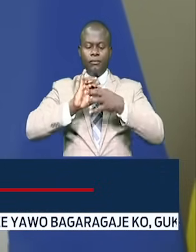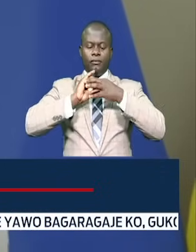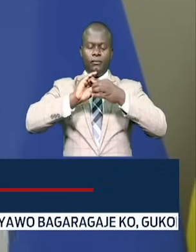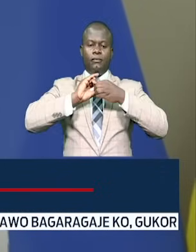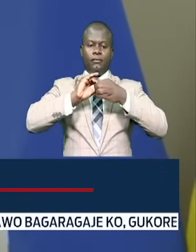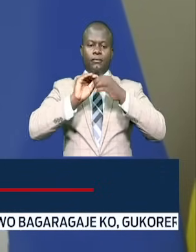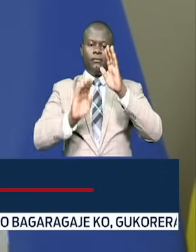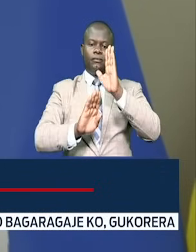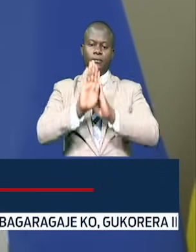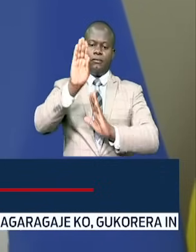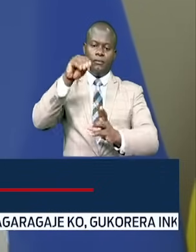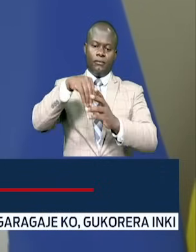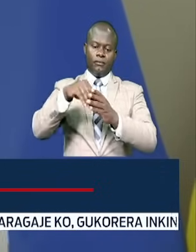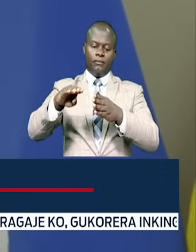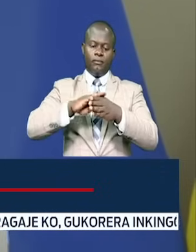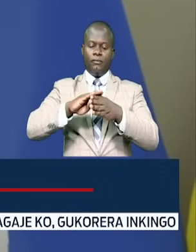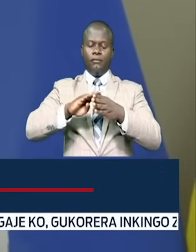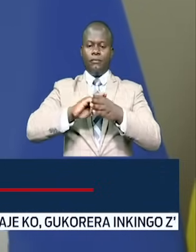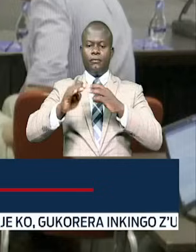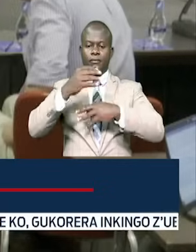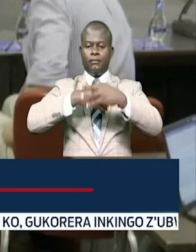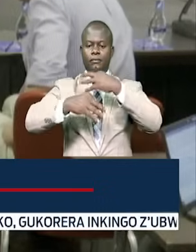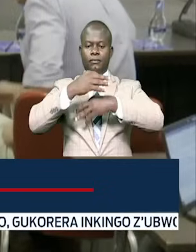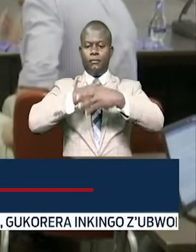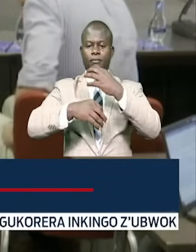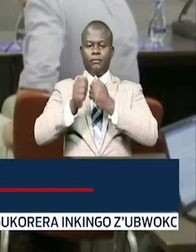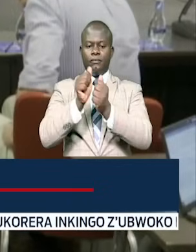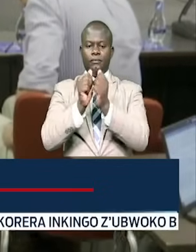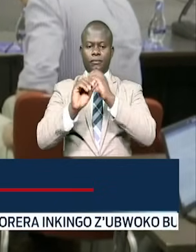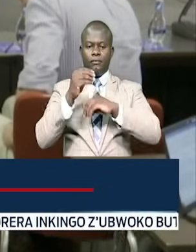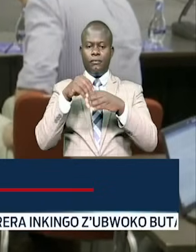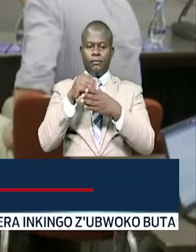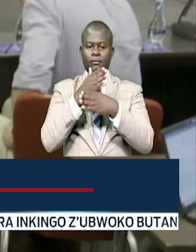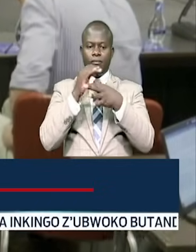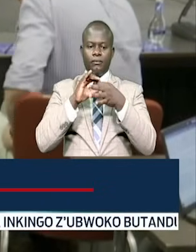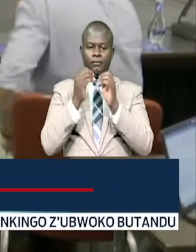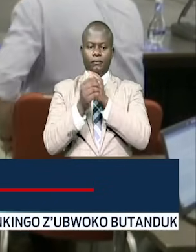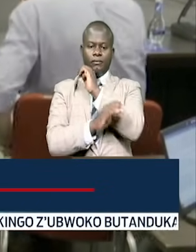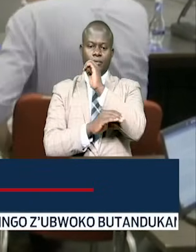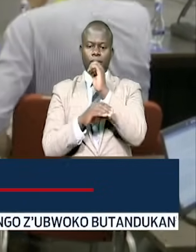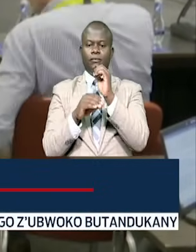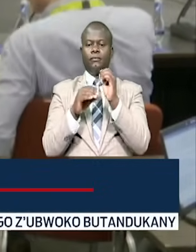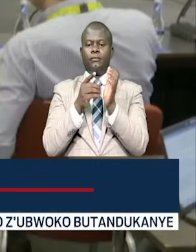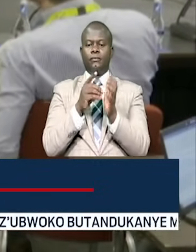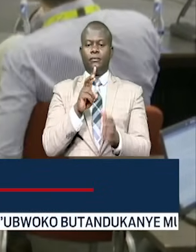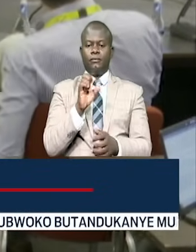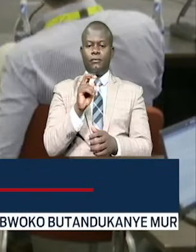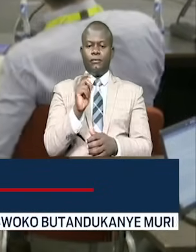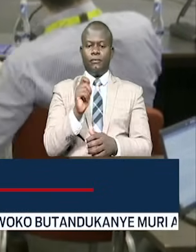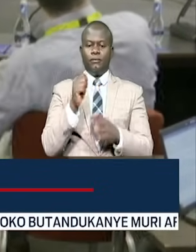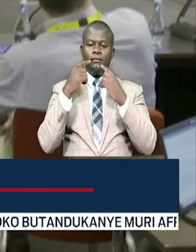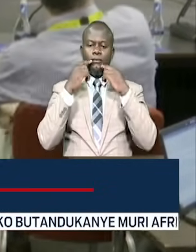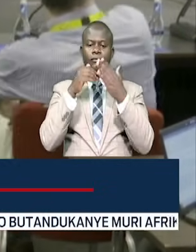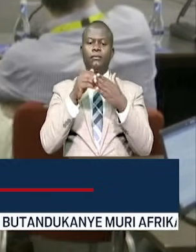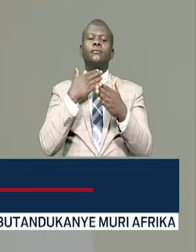mu iterambere harimo ishoramari mu nganda n'ubucuruzi. Ministre w'Ububanyi n'Amahanga w'u Rwanda Dr. Vincent Biruta avuga ko hifuzwa